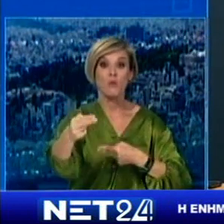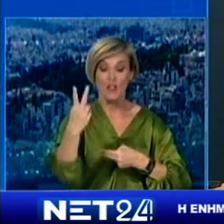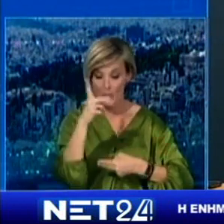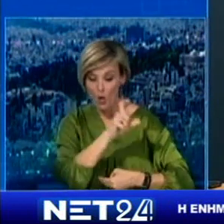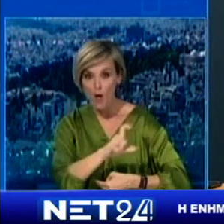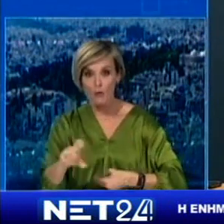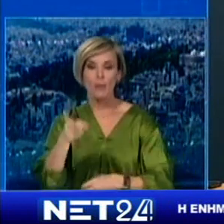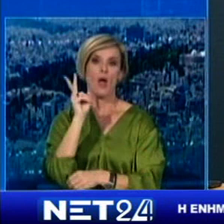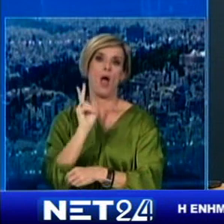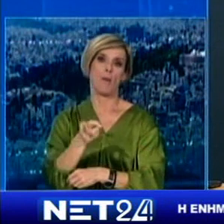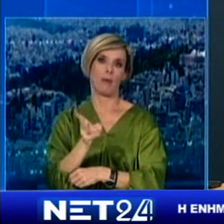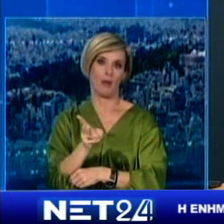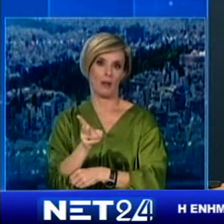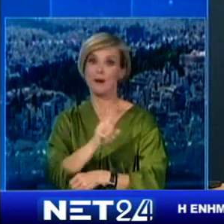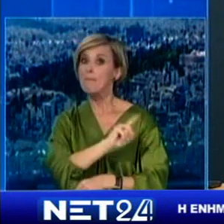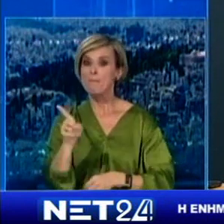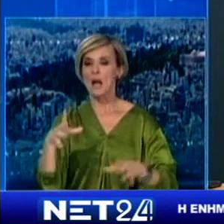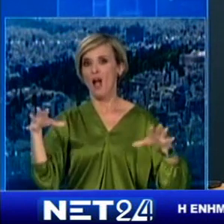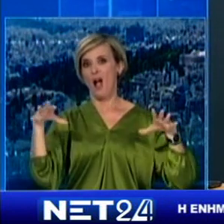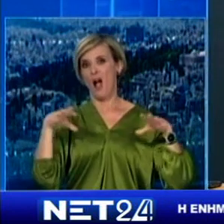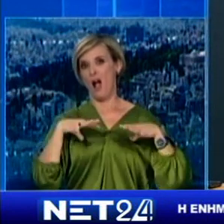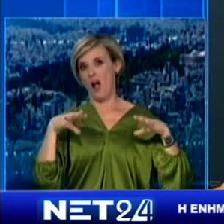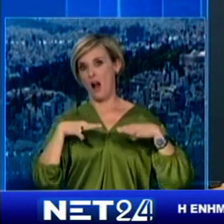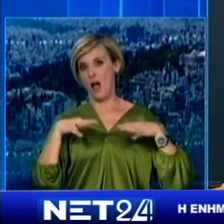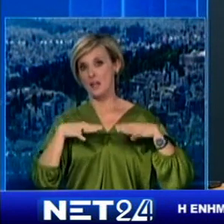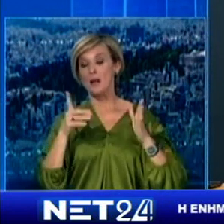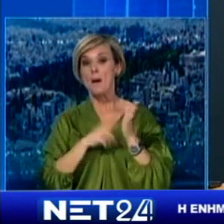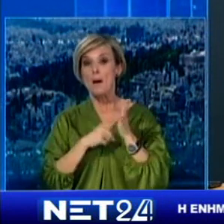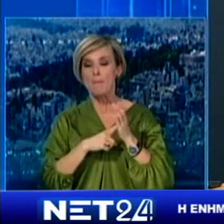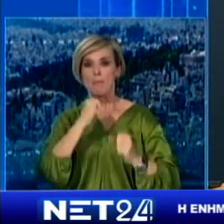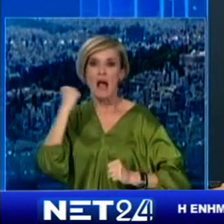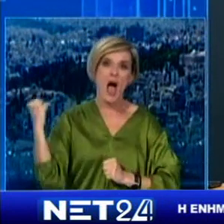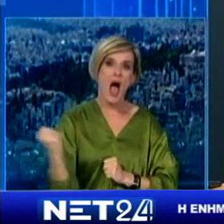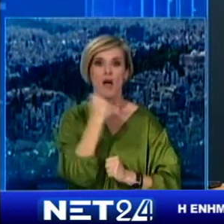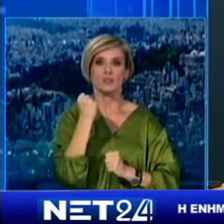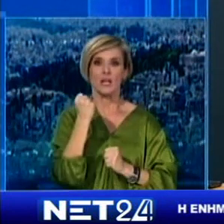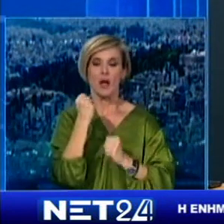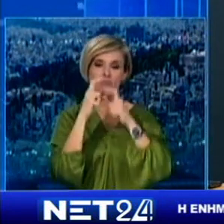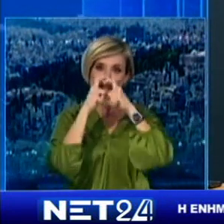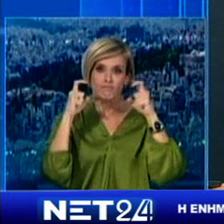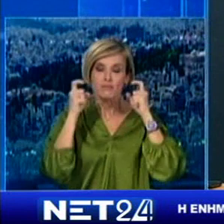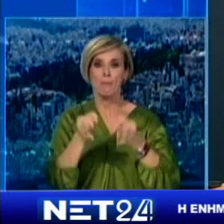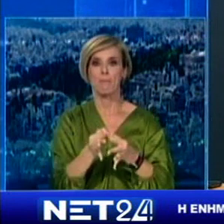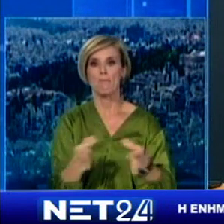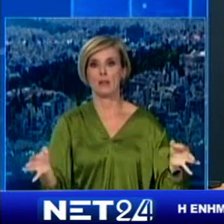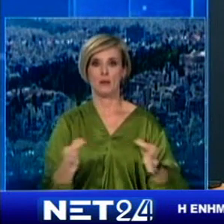πόσο επικίνδυνη είναι η χαλάρωση και ότι μόνο με διαρκή επαγρύπνηση θα μπορέσουμε να κρατήσουμε το σύστημα υγείας σταθερό.